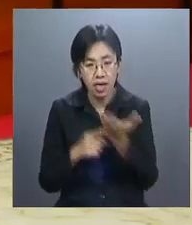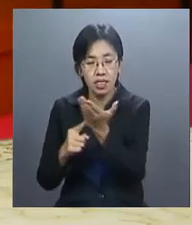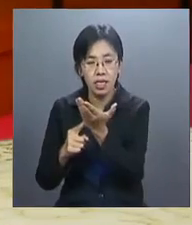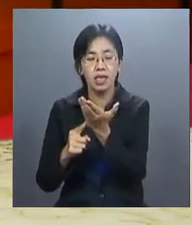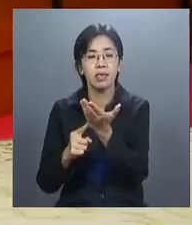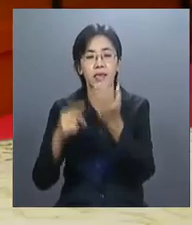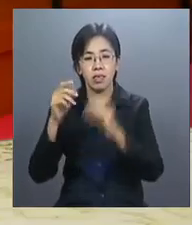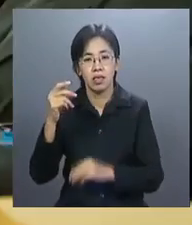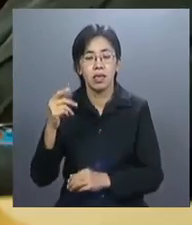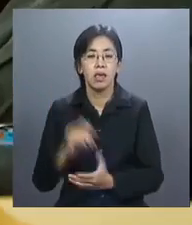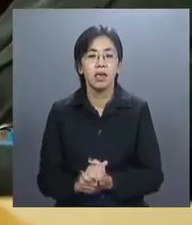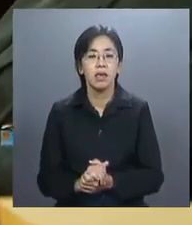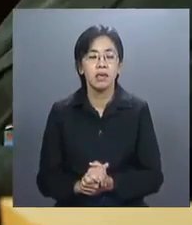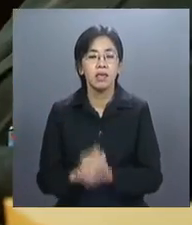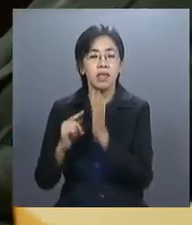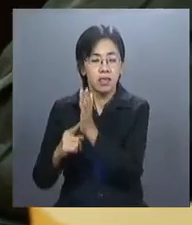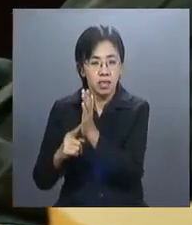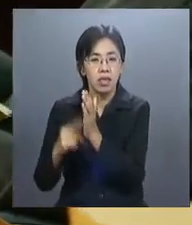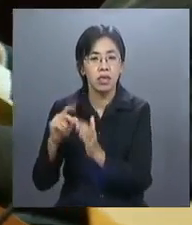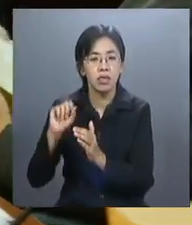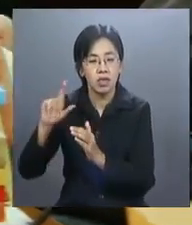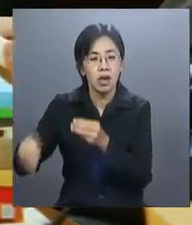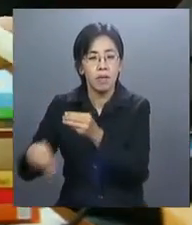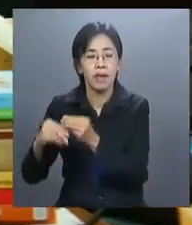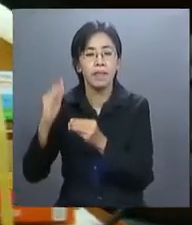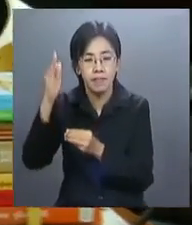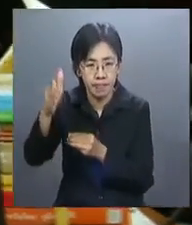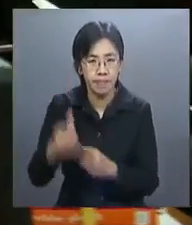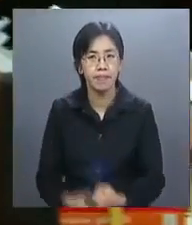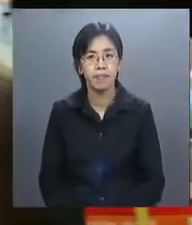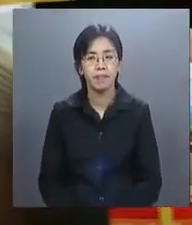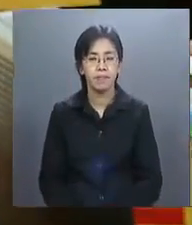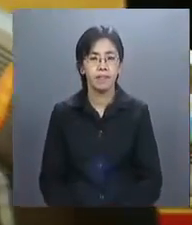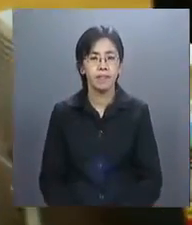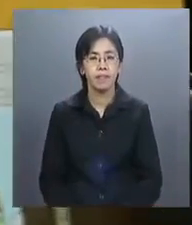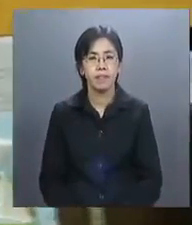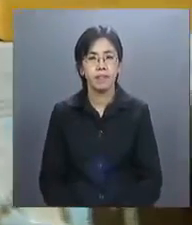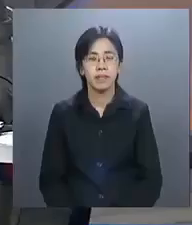งเพิ่มเติมต่อไปครับ